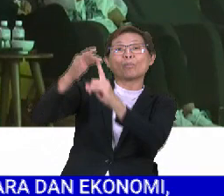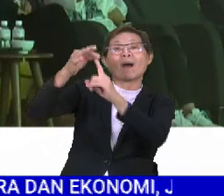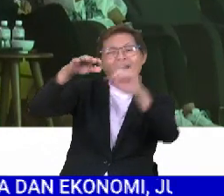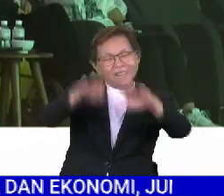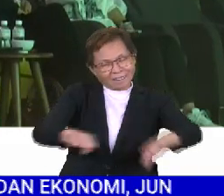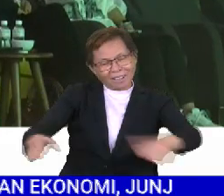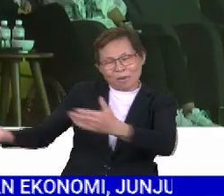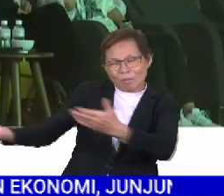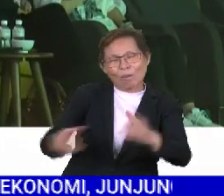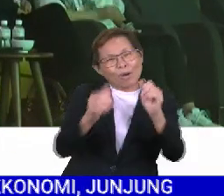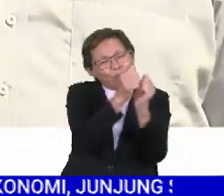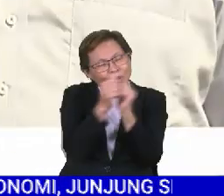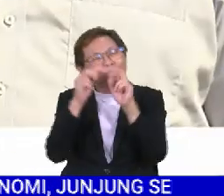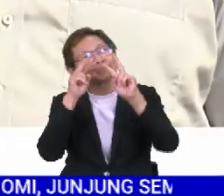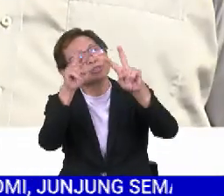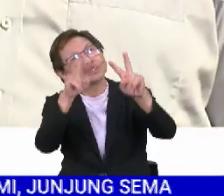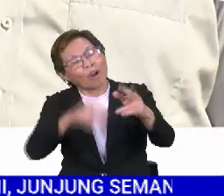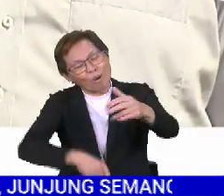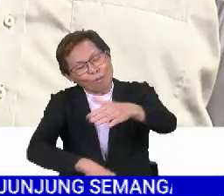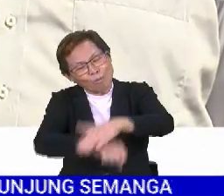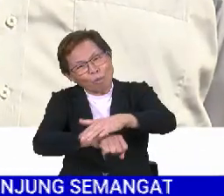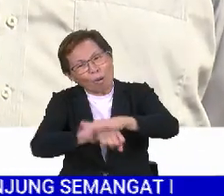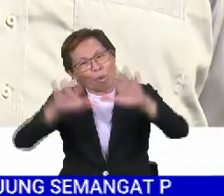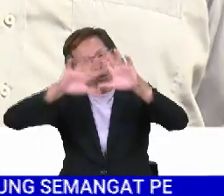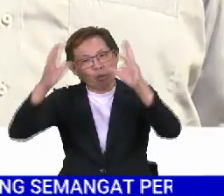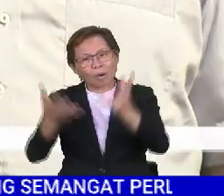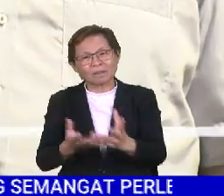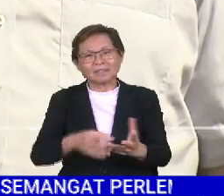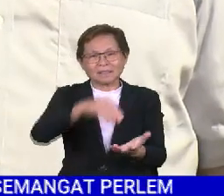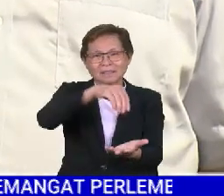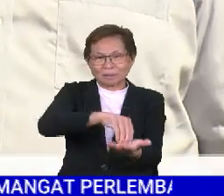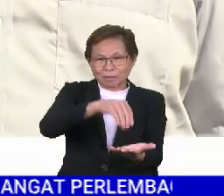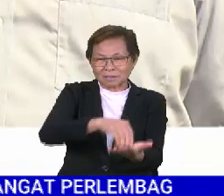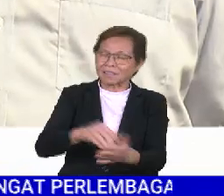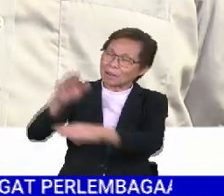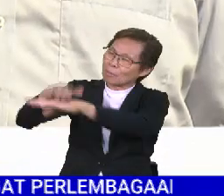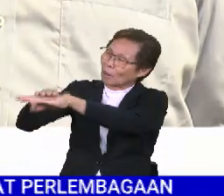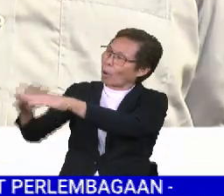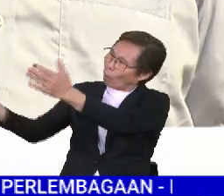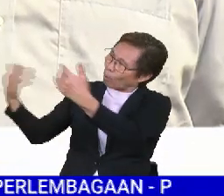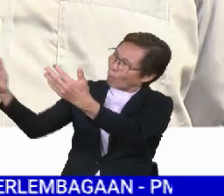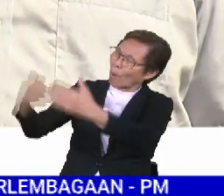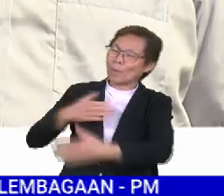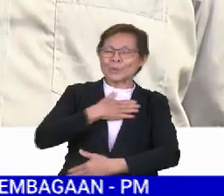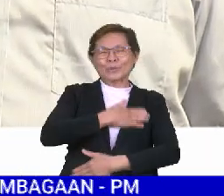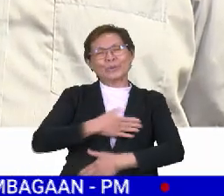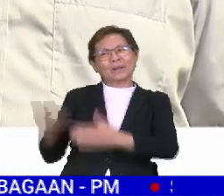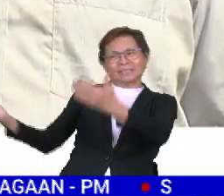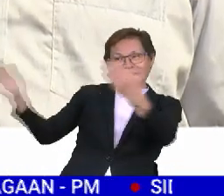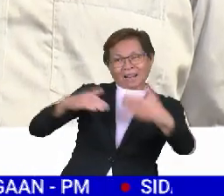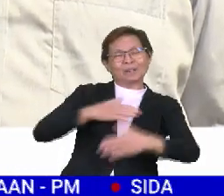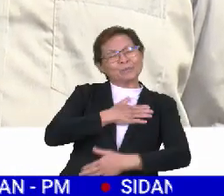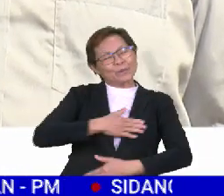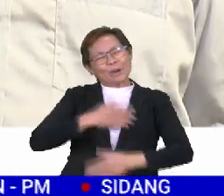anak-anak, untuk sama-sama menonton. Kita mengambil kesempatan ini untuk mengajak orang ramai sambil beriadah